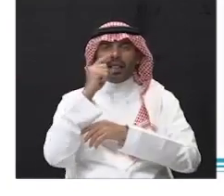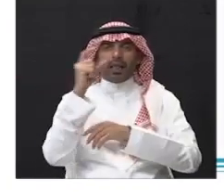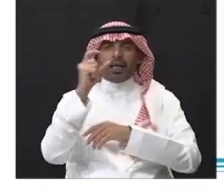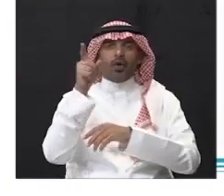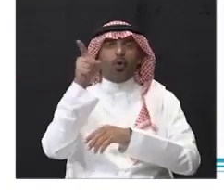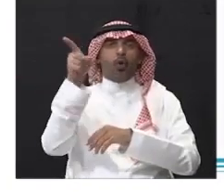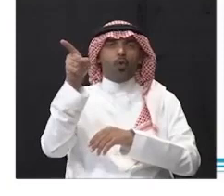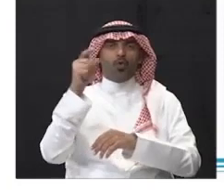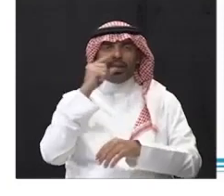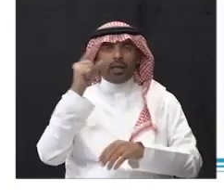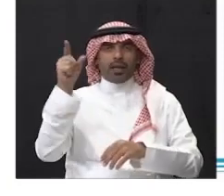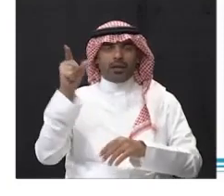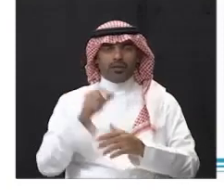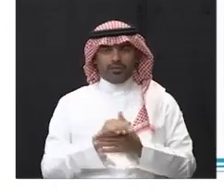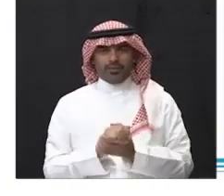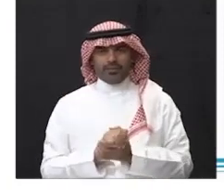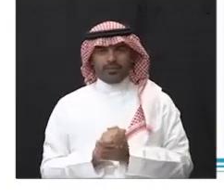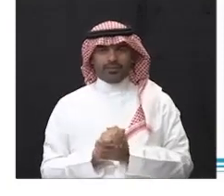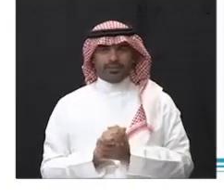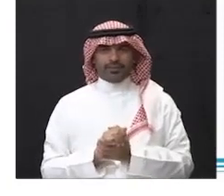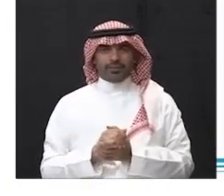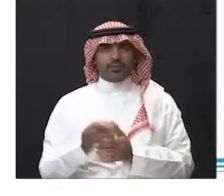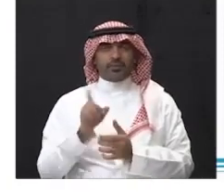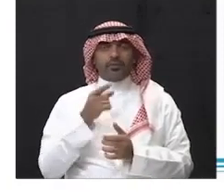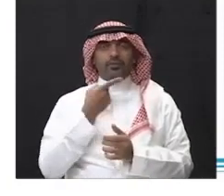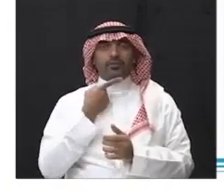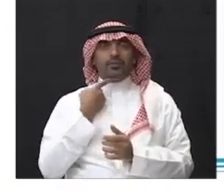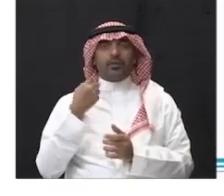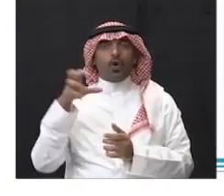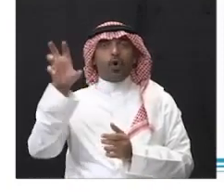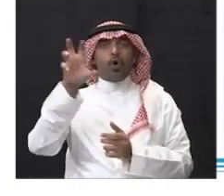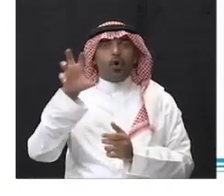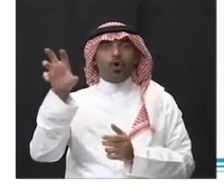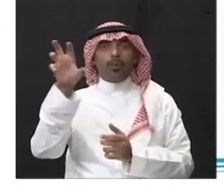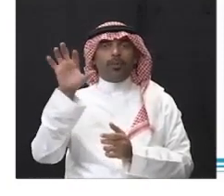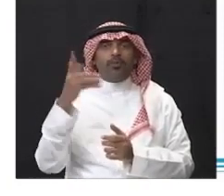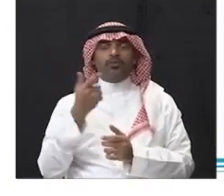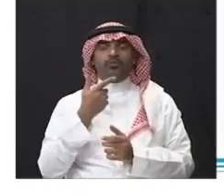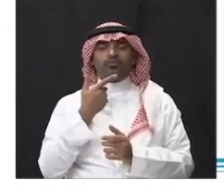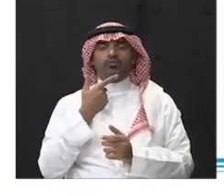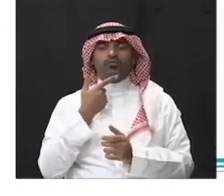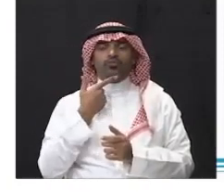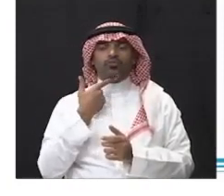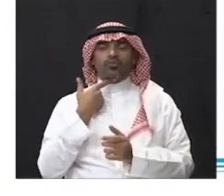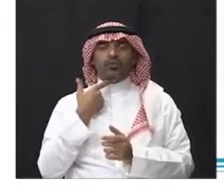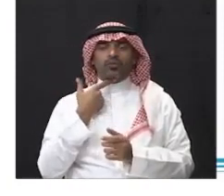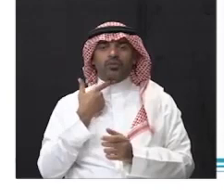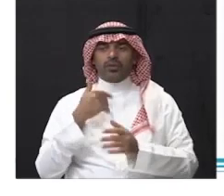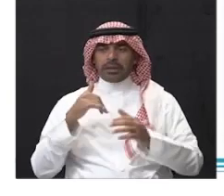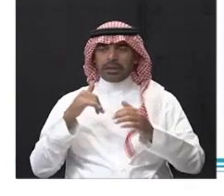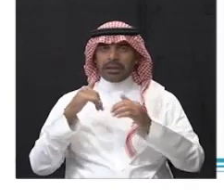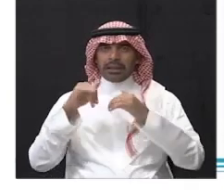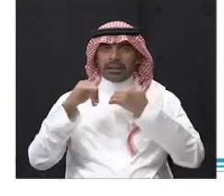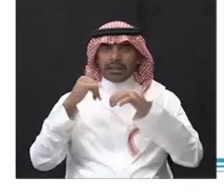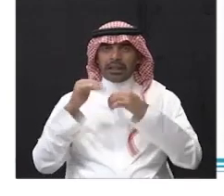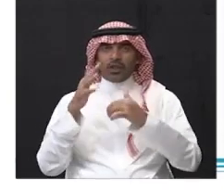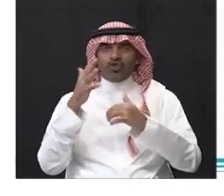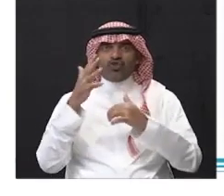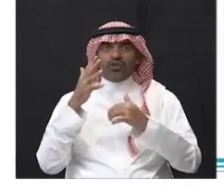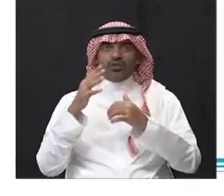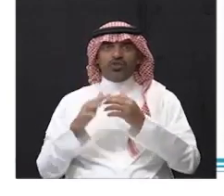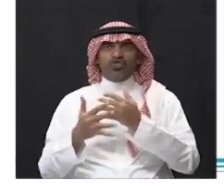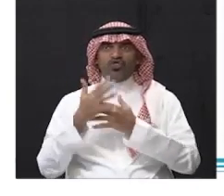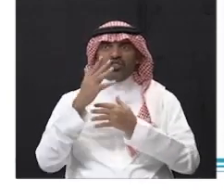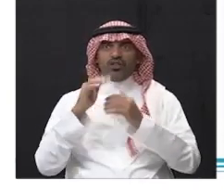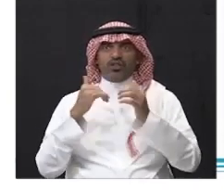ثانياً، رغبة الأوروبيين في البحث عن طرق تجارية لا تمر بالبلاد العربية